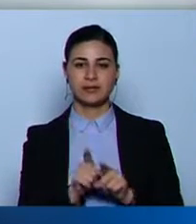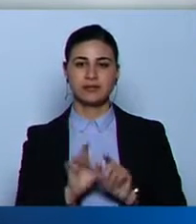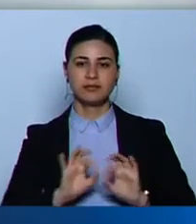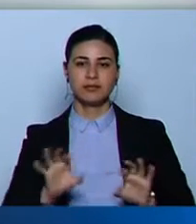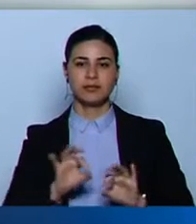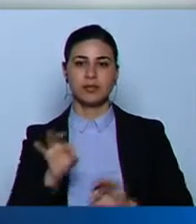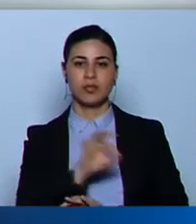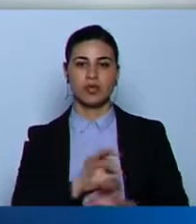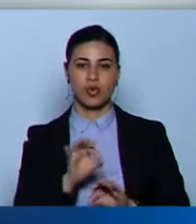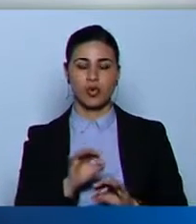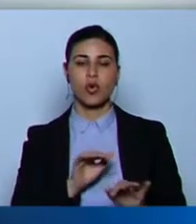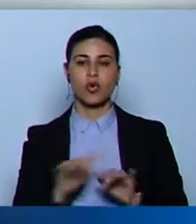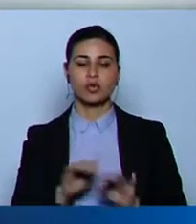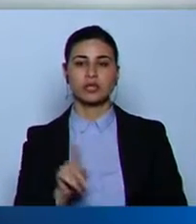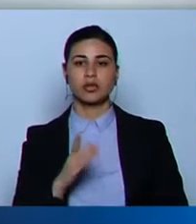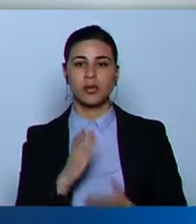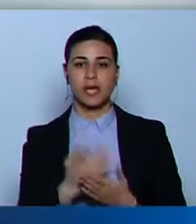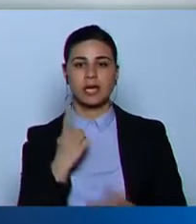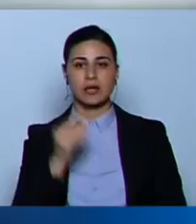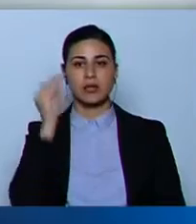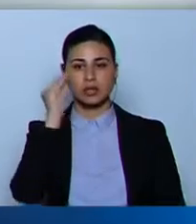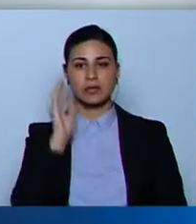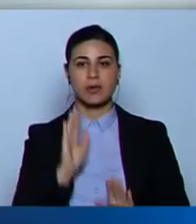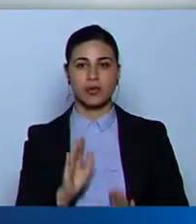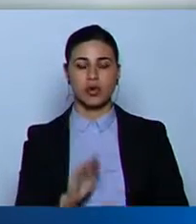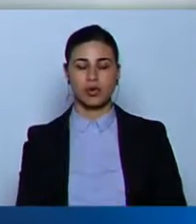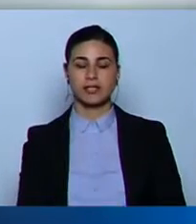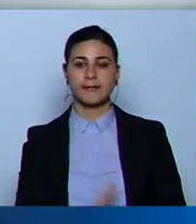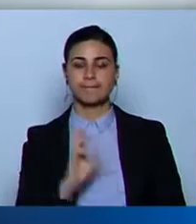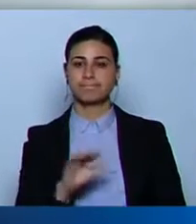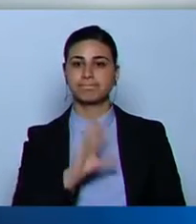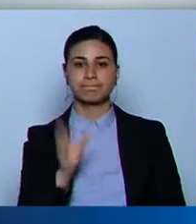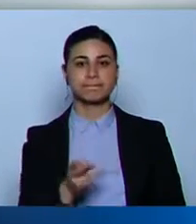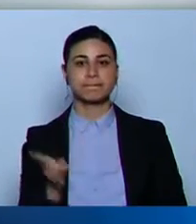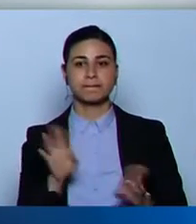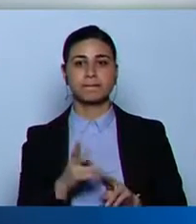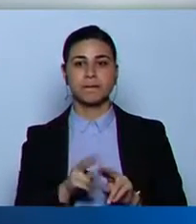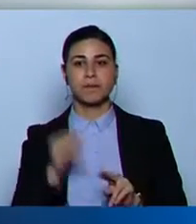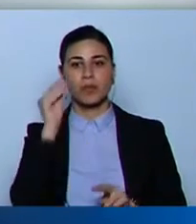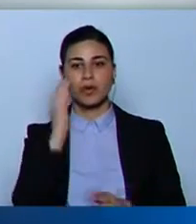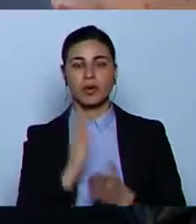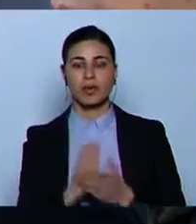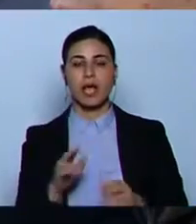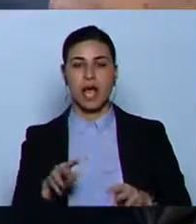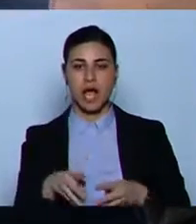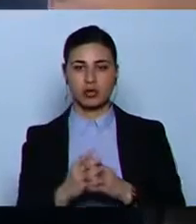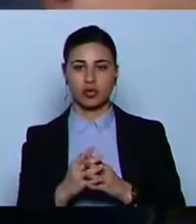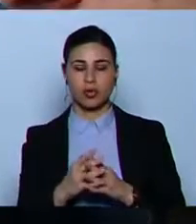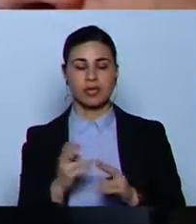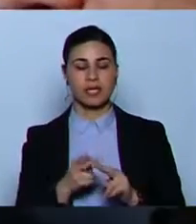tsarmodgenili proyektis protsesi ro ari erti mosazreba mkholot da qola danarcheni am mosazrebebze ari atsqobili es ari